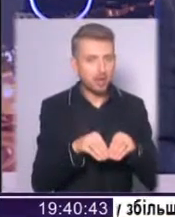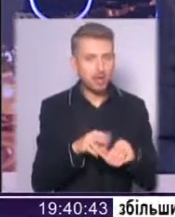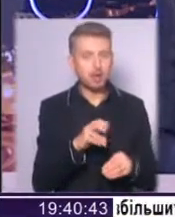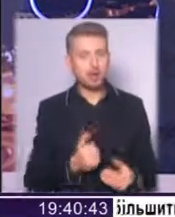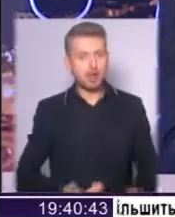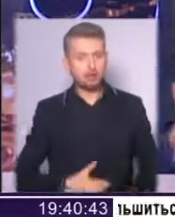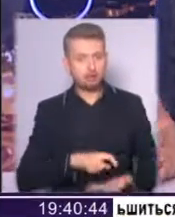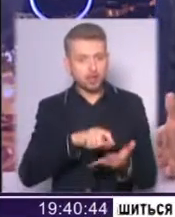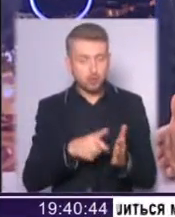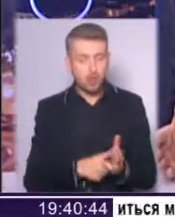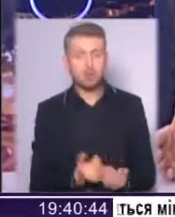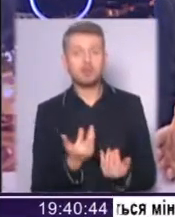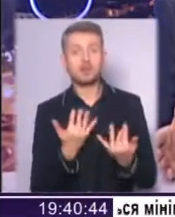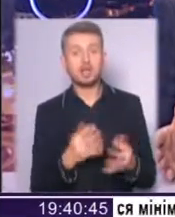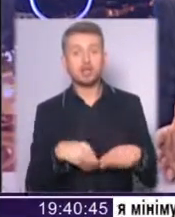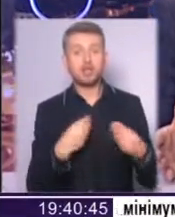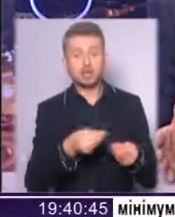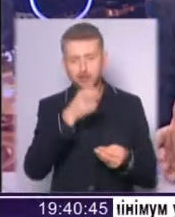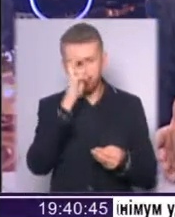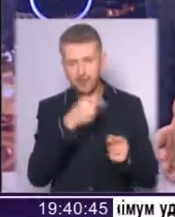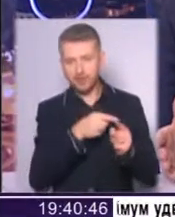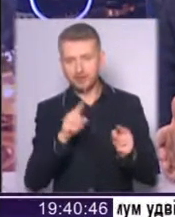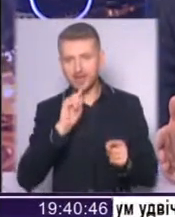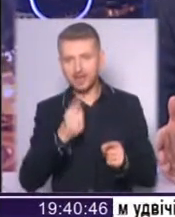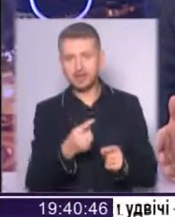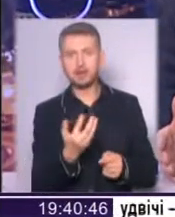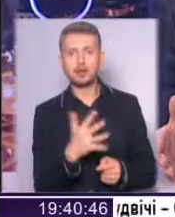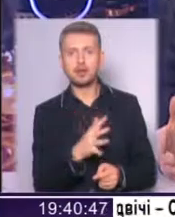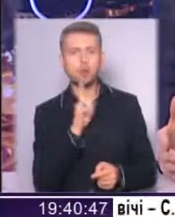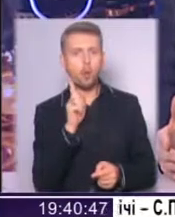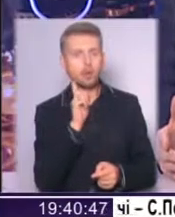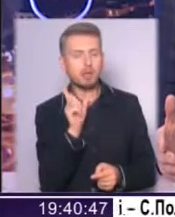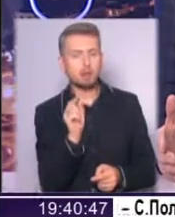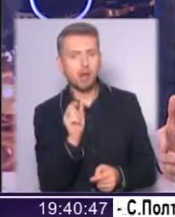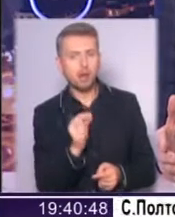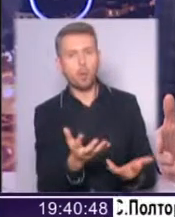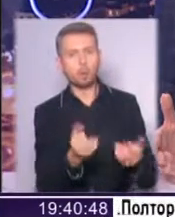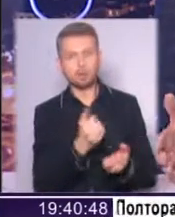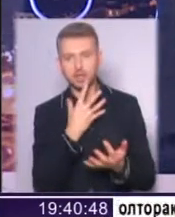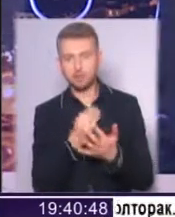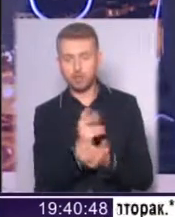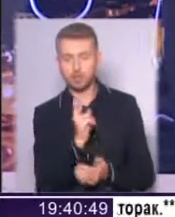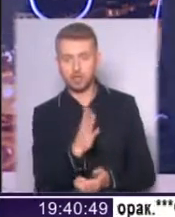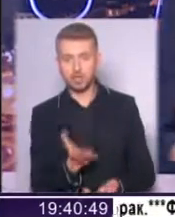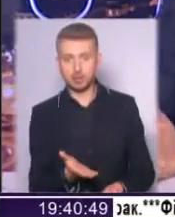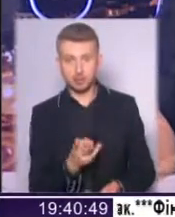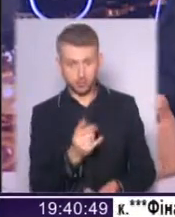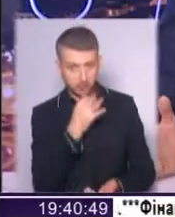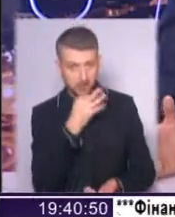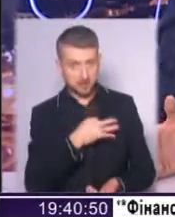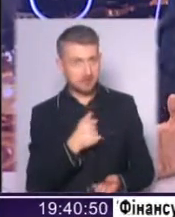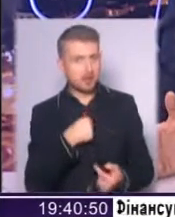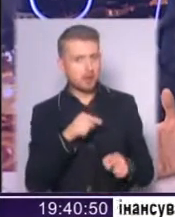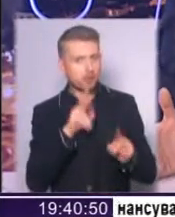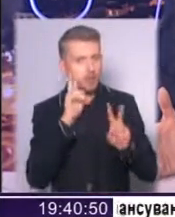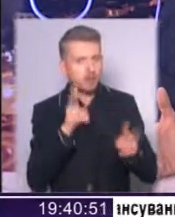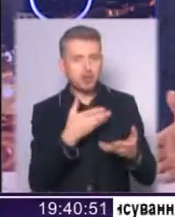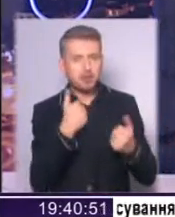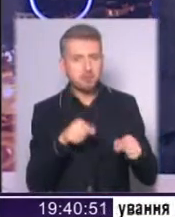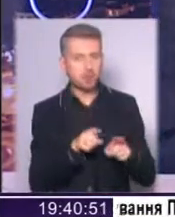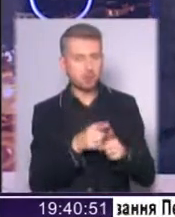нація, щоб ми вимирали. Тому ми маємо дивитися з того, з іншого принципу, створювати умови такі, давати дешеві кредити,